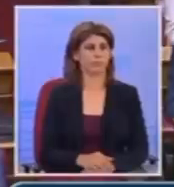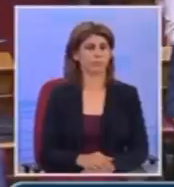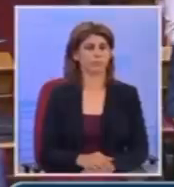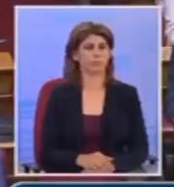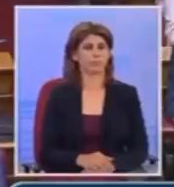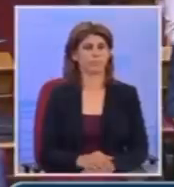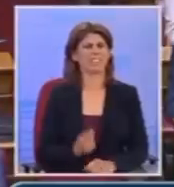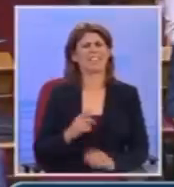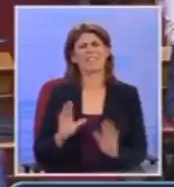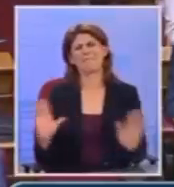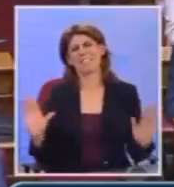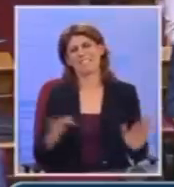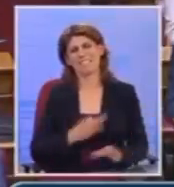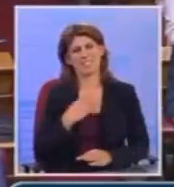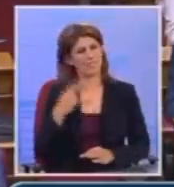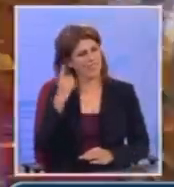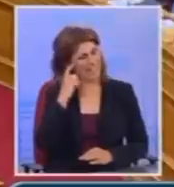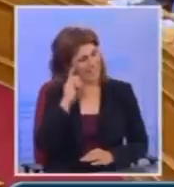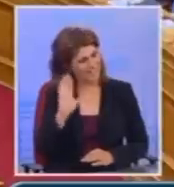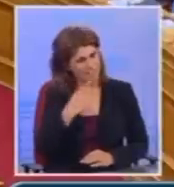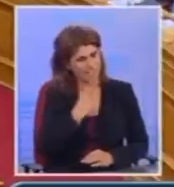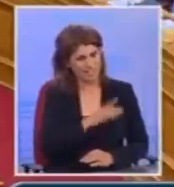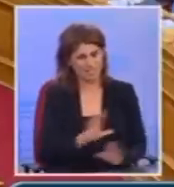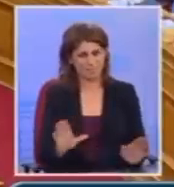Δεν πειράζει, κύριε Θεοδωράκη, πιστεύω ότι καταλάβατε τι σας είπα.